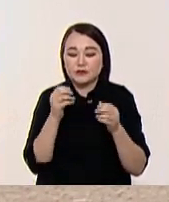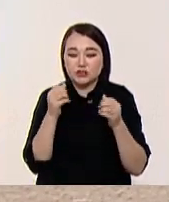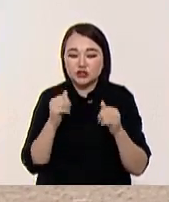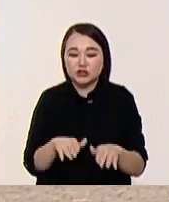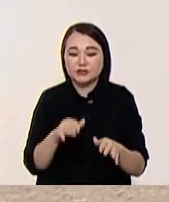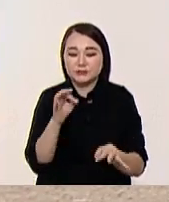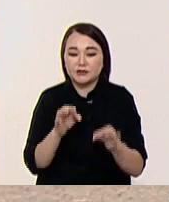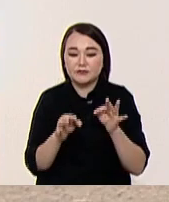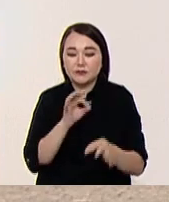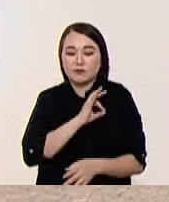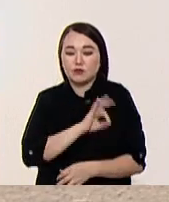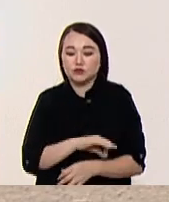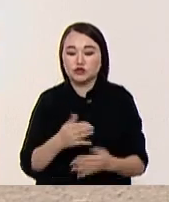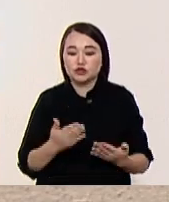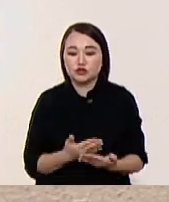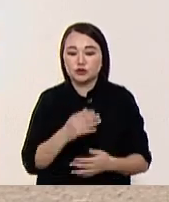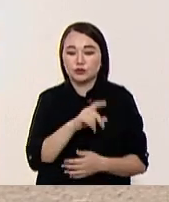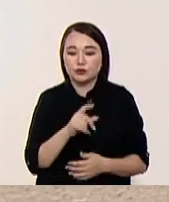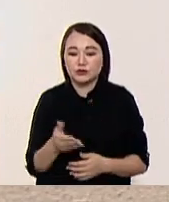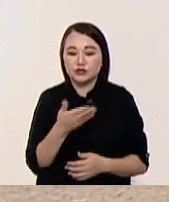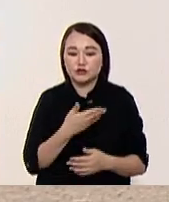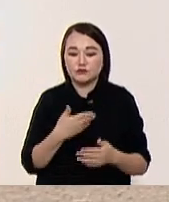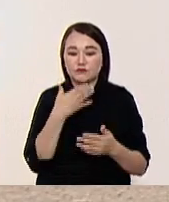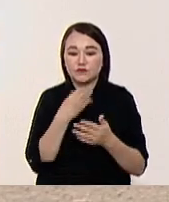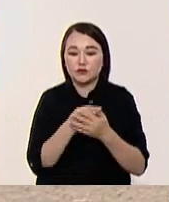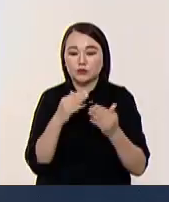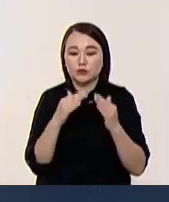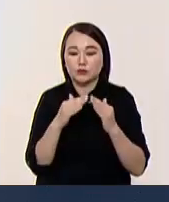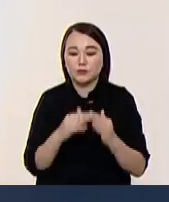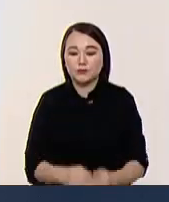справедливое решение в пользу жителей нашего дома.